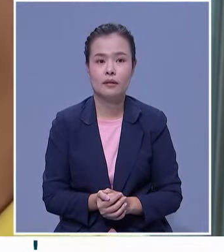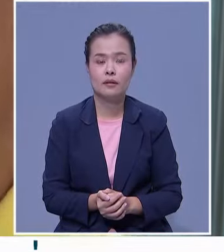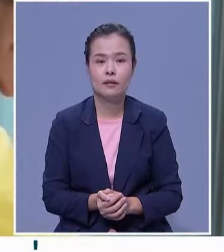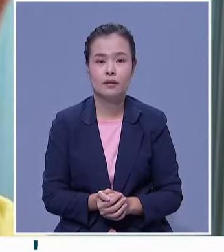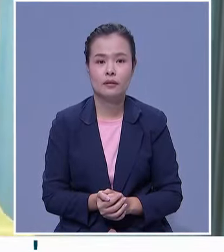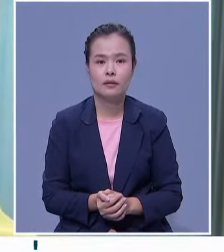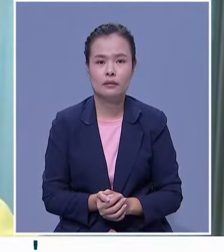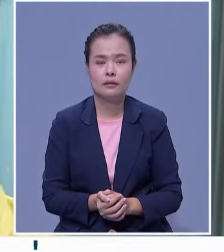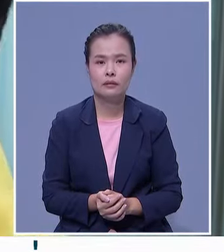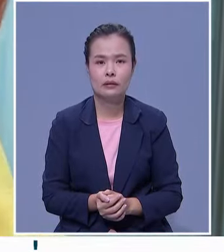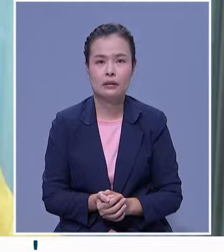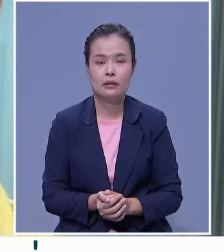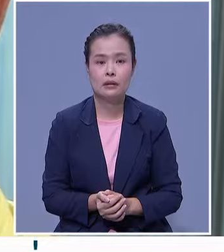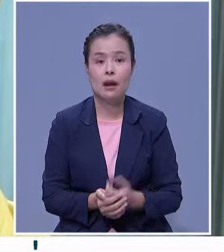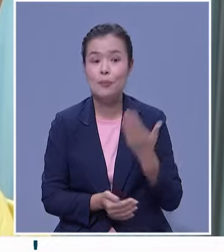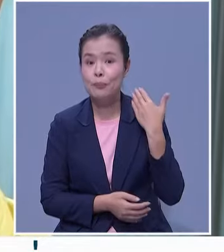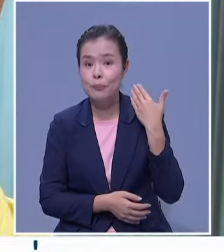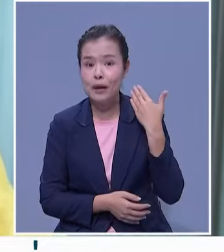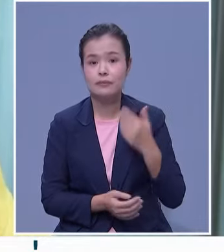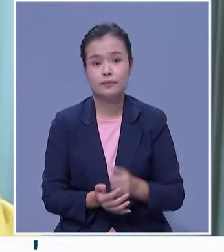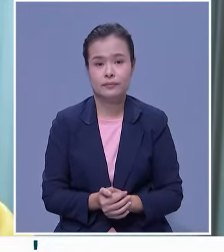ถ้าถามกลับว่าถ้าสมมติว่าวันนั้นน่ะ